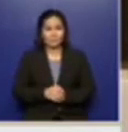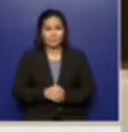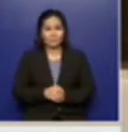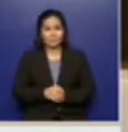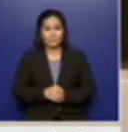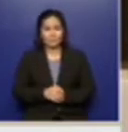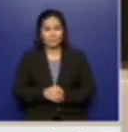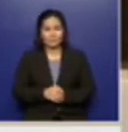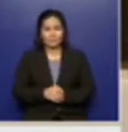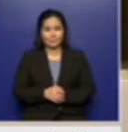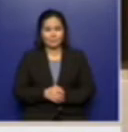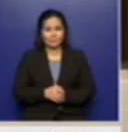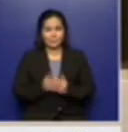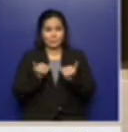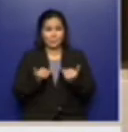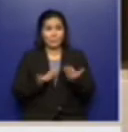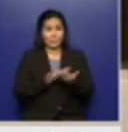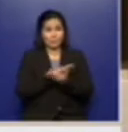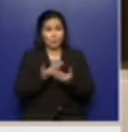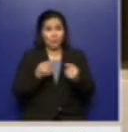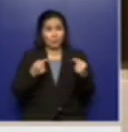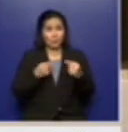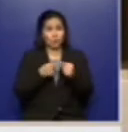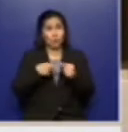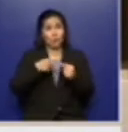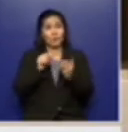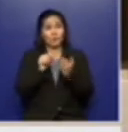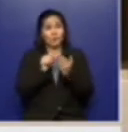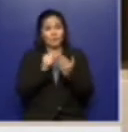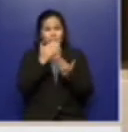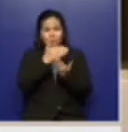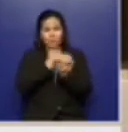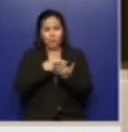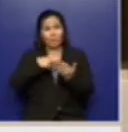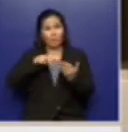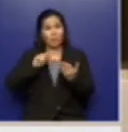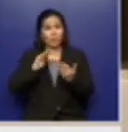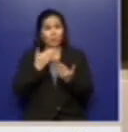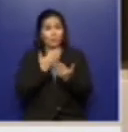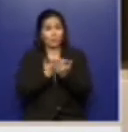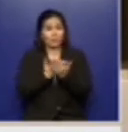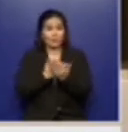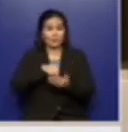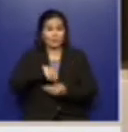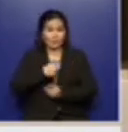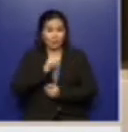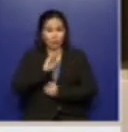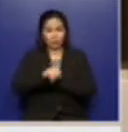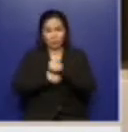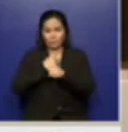วันนี้เป็นการพิจารณาร่างพระราชบัญญัติงบประมาณรายจ่ายประจำปีงบประมาณพ.ศ.